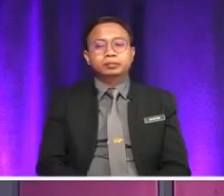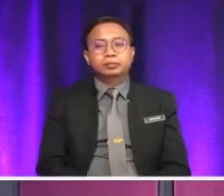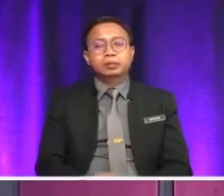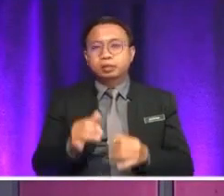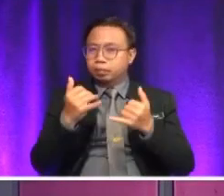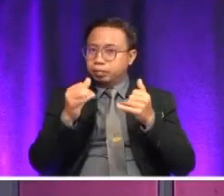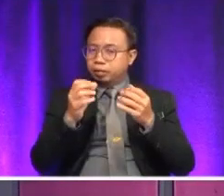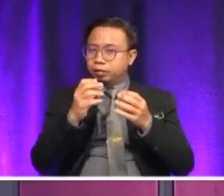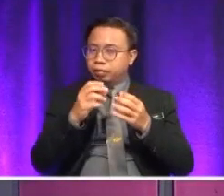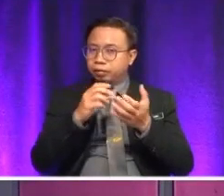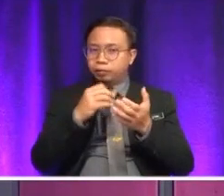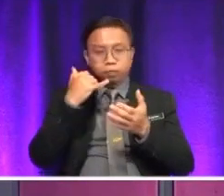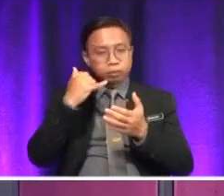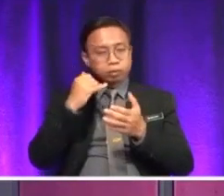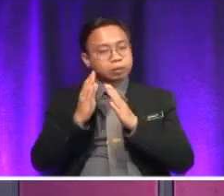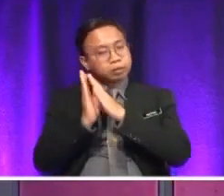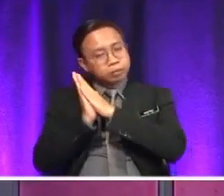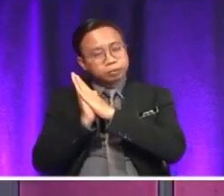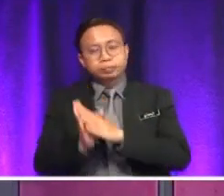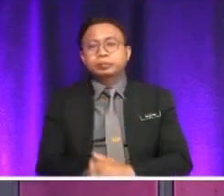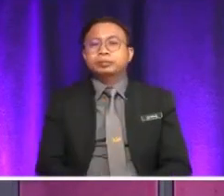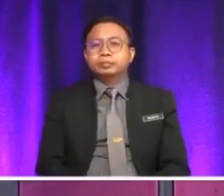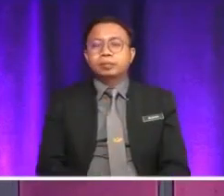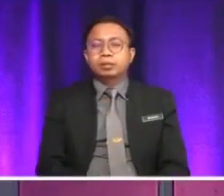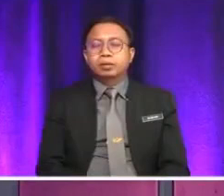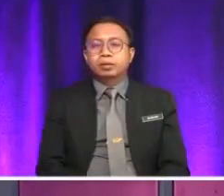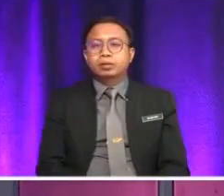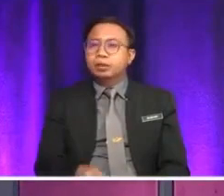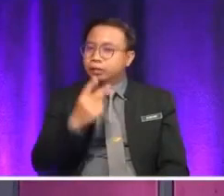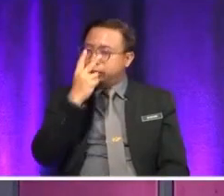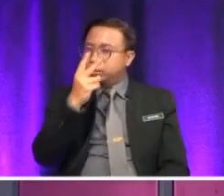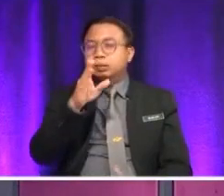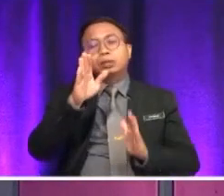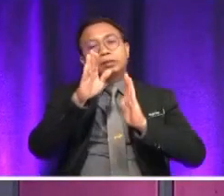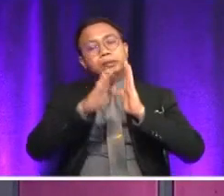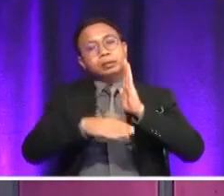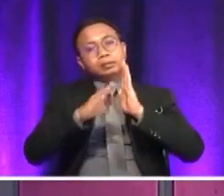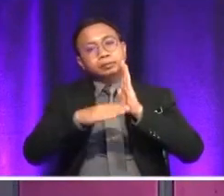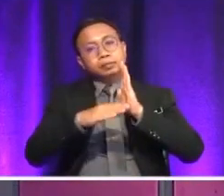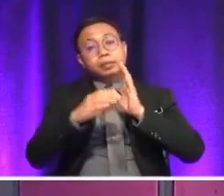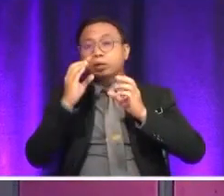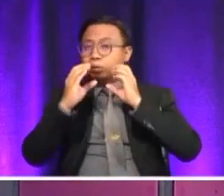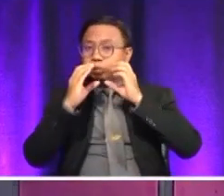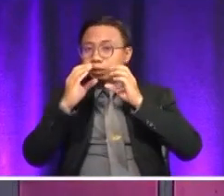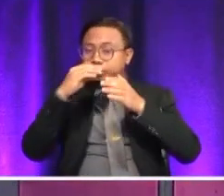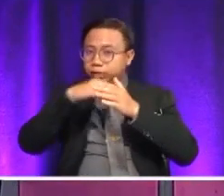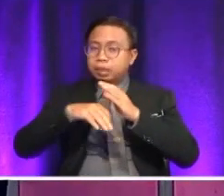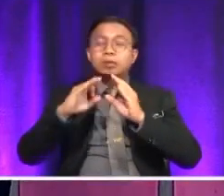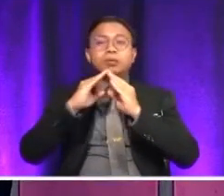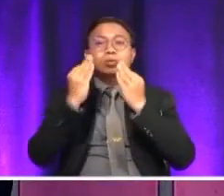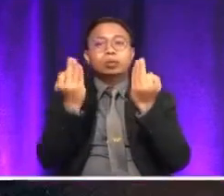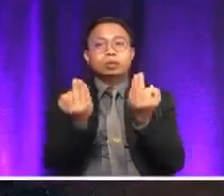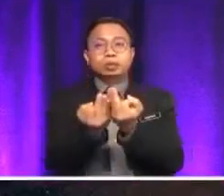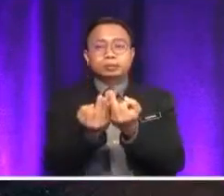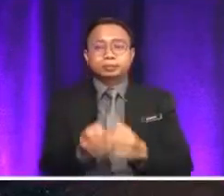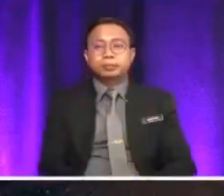main handphone. Lepas tu tidur. Okey, kat situ nampak tak kurangnya komunikasi dalam keluarga. Ini